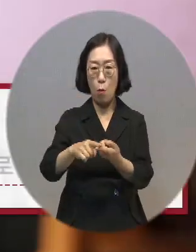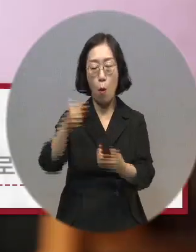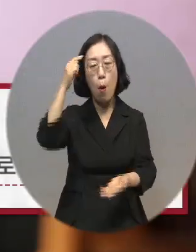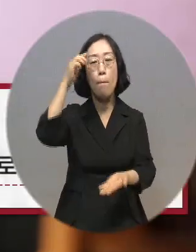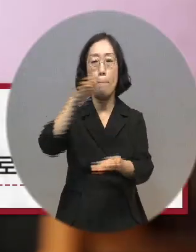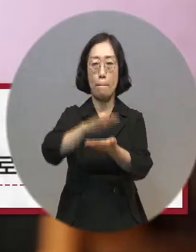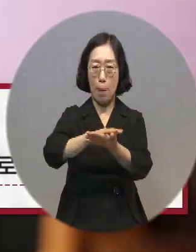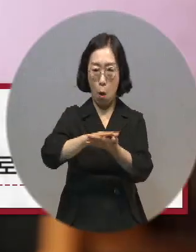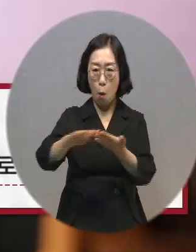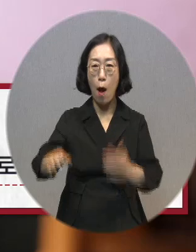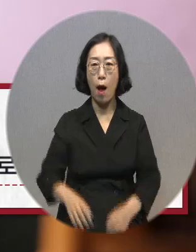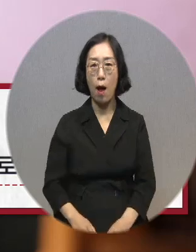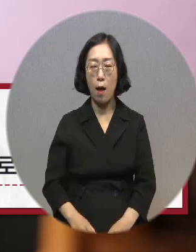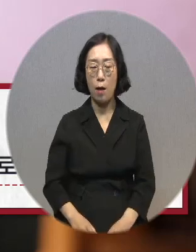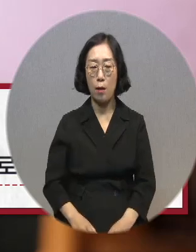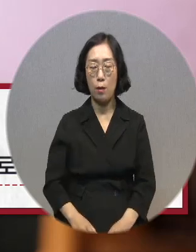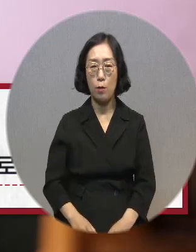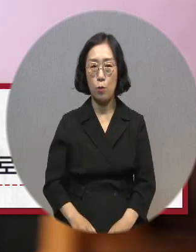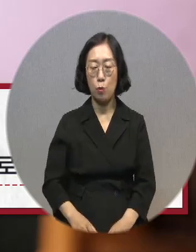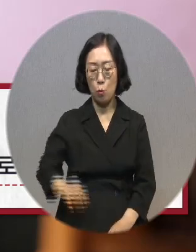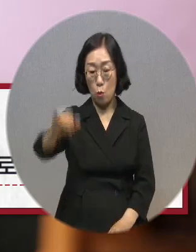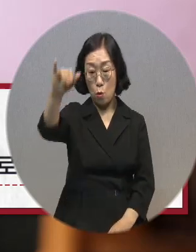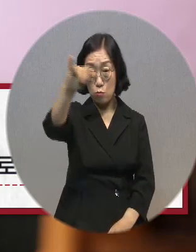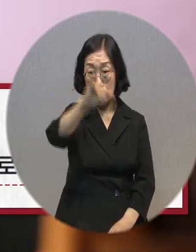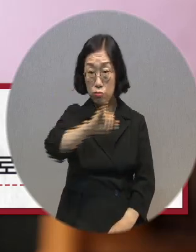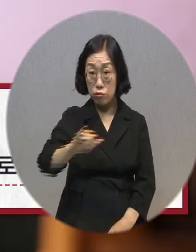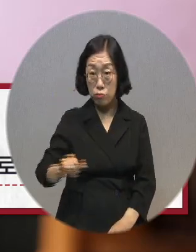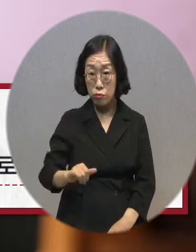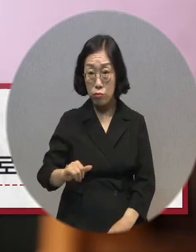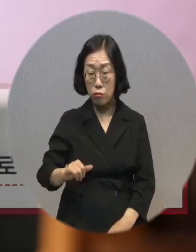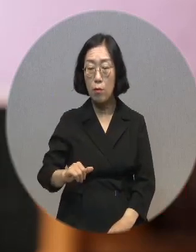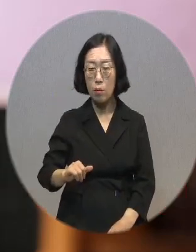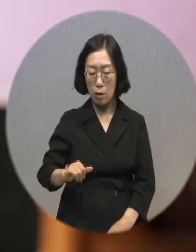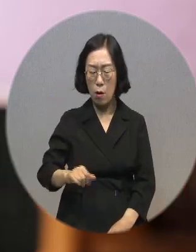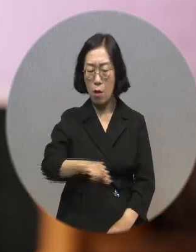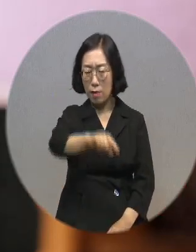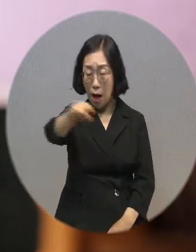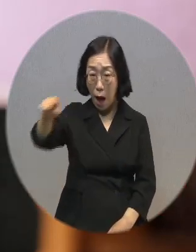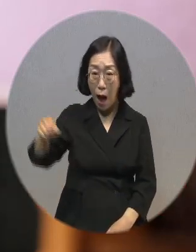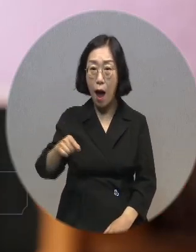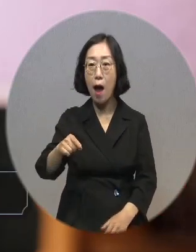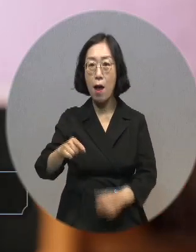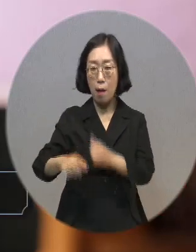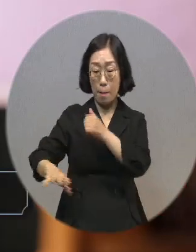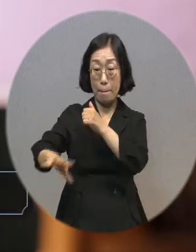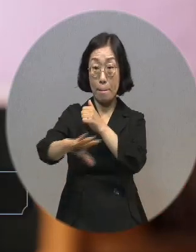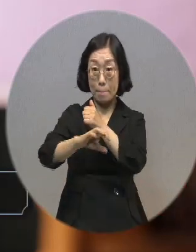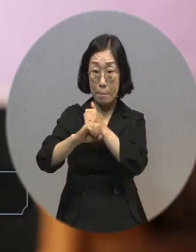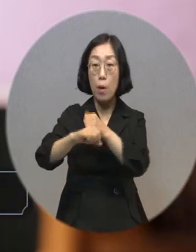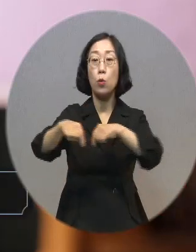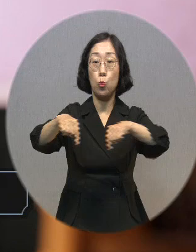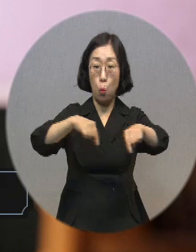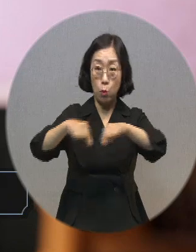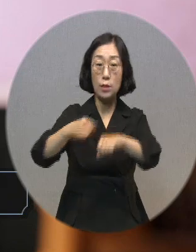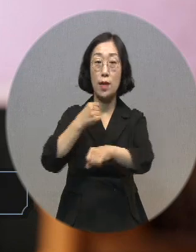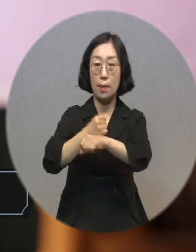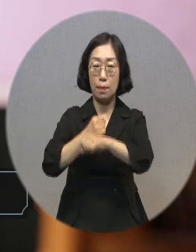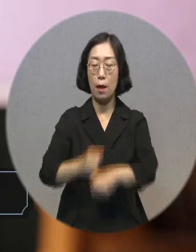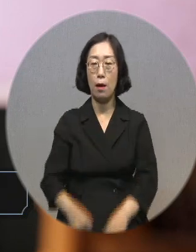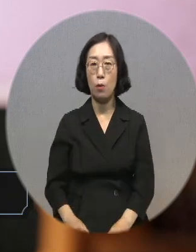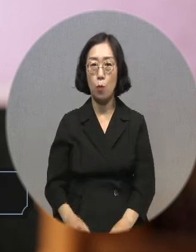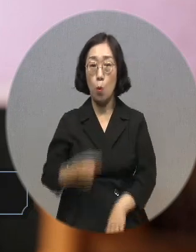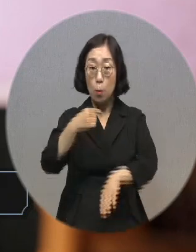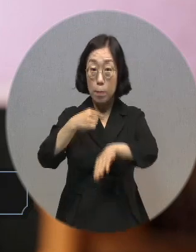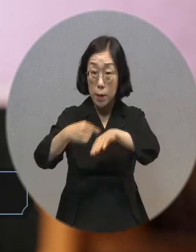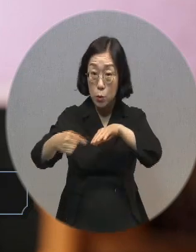한반도를 우리 영토로 한다. 이런 기본적인 전제 위에서 하고 있고 또 하나는 민족 공동 통일 방안이